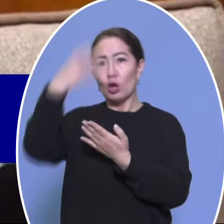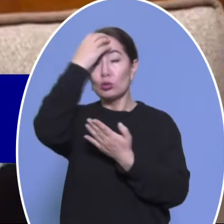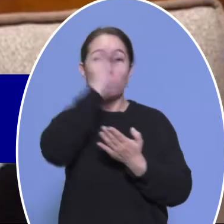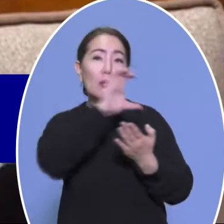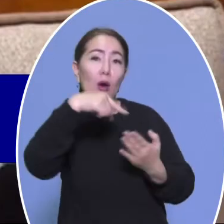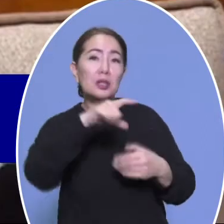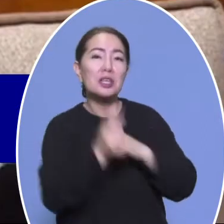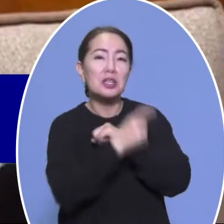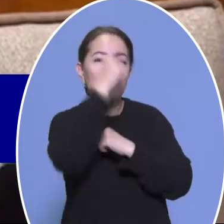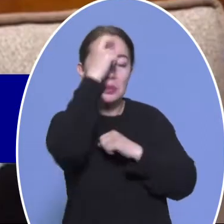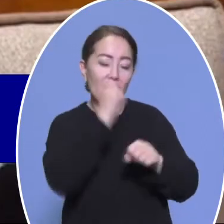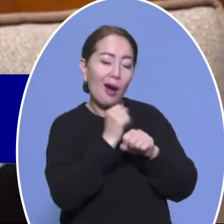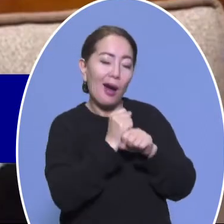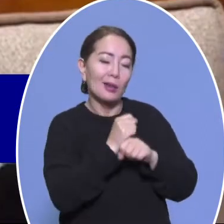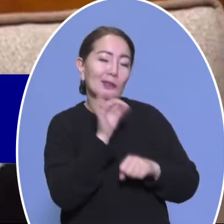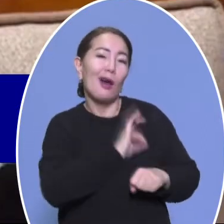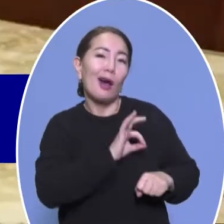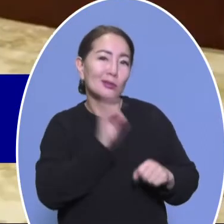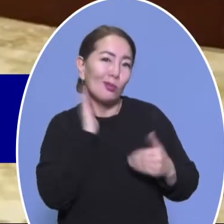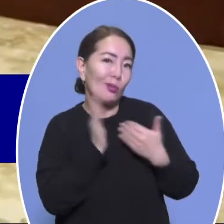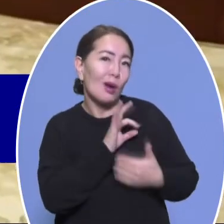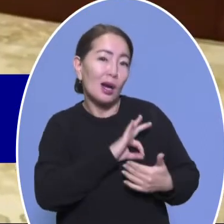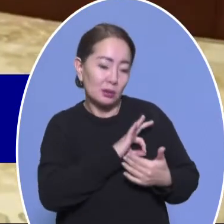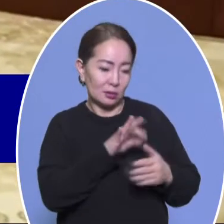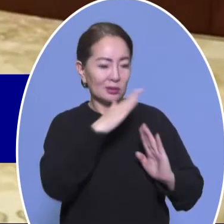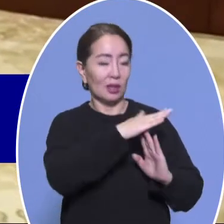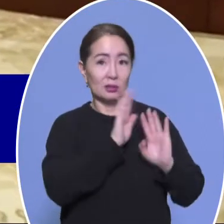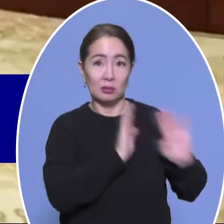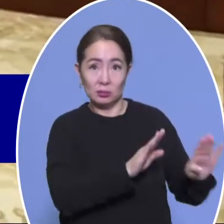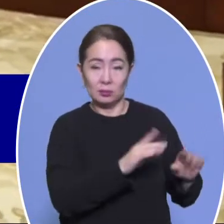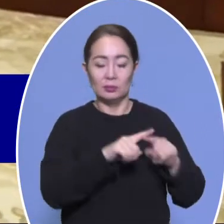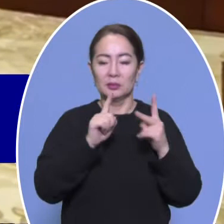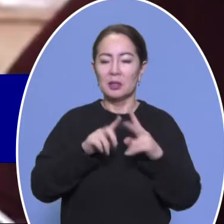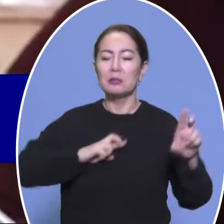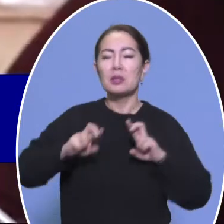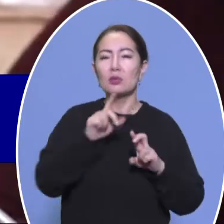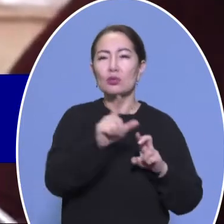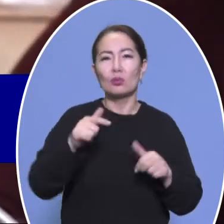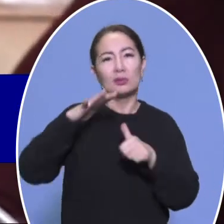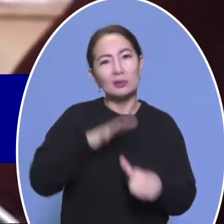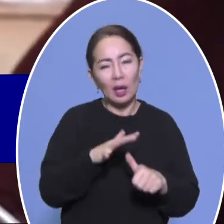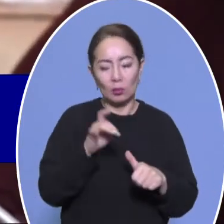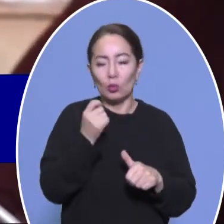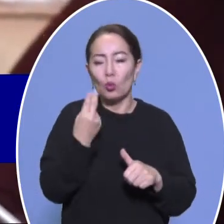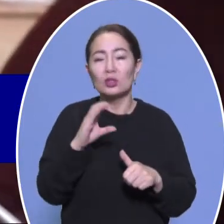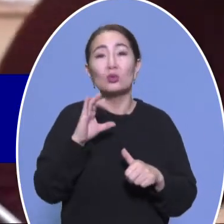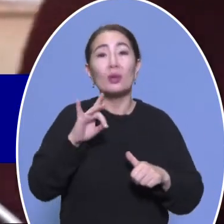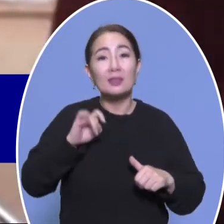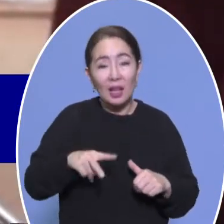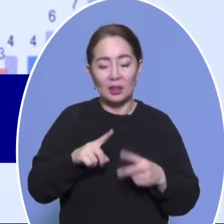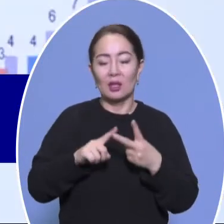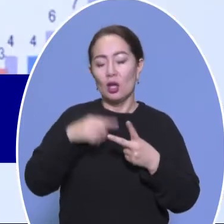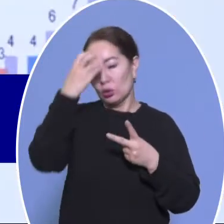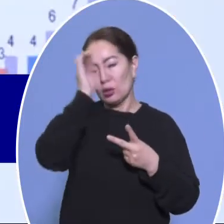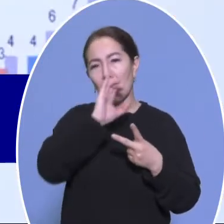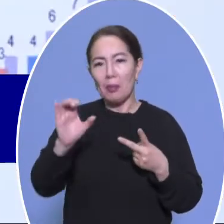төрийн албан хаагчдын эрх мэдэл албан тушаалын байдлаа уруулан ашиглаж буй байдлыг дасан зогсоох, бизнес эрхлэгчдэд учирч буй дарамт хүн суртал авилгыг бууруулах, төрийн